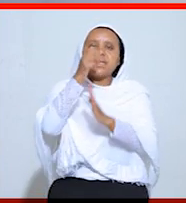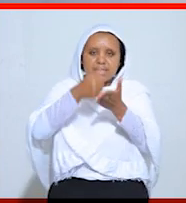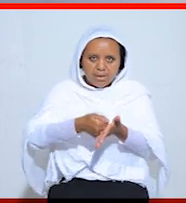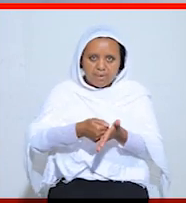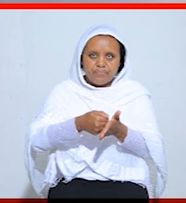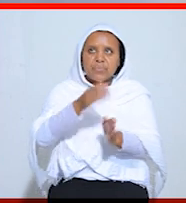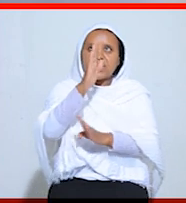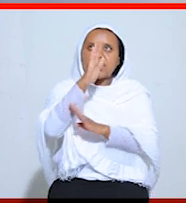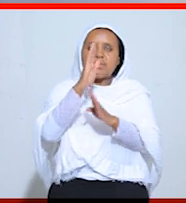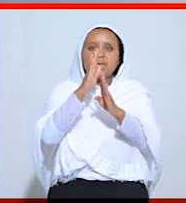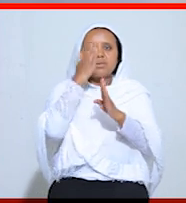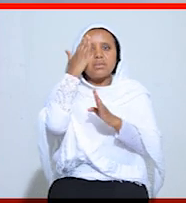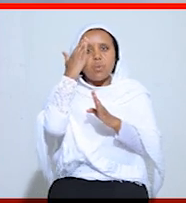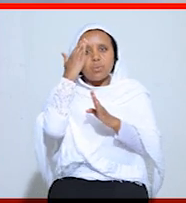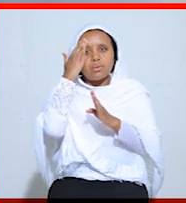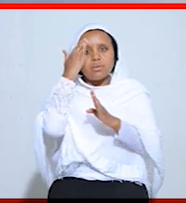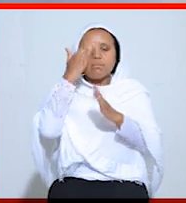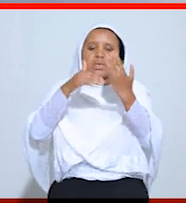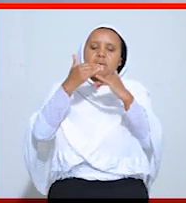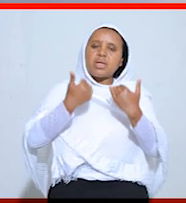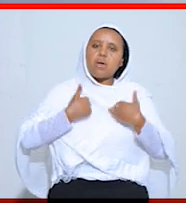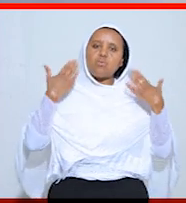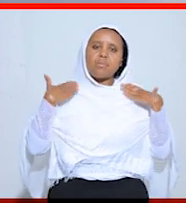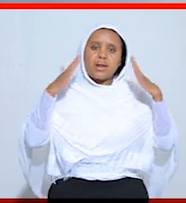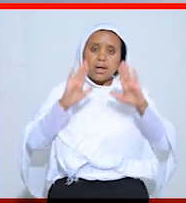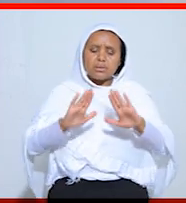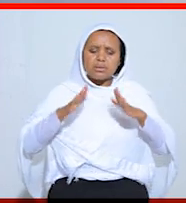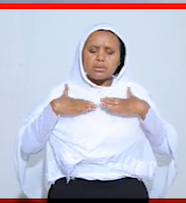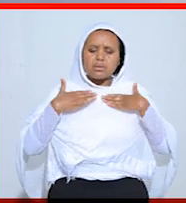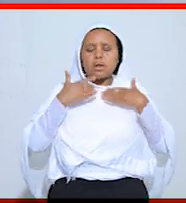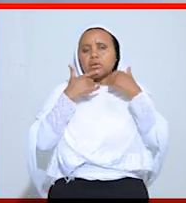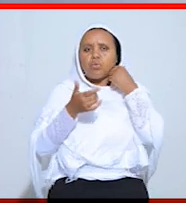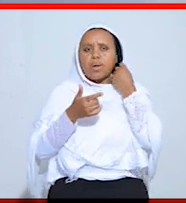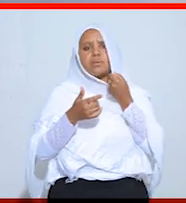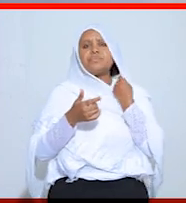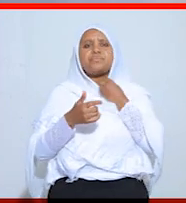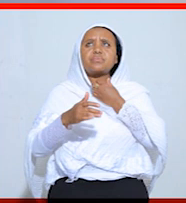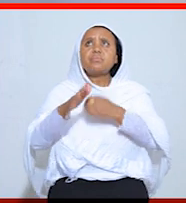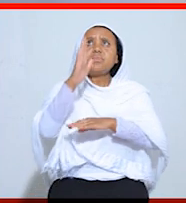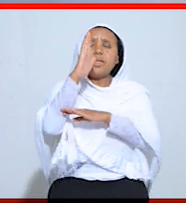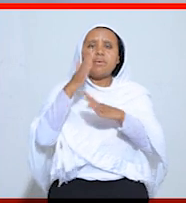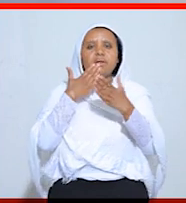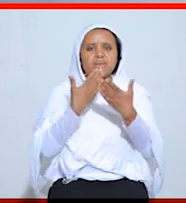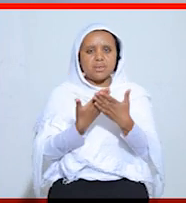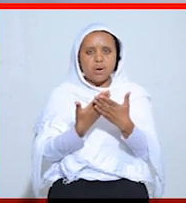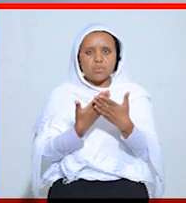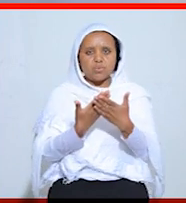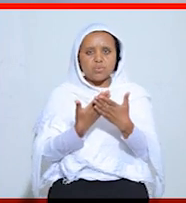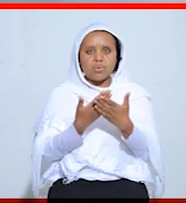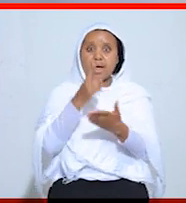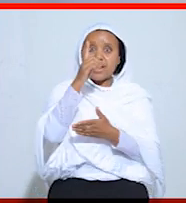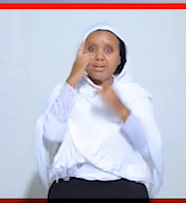እግዚአብሔር ሲጸና እግዚአብሔርን ሲያውቅ በሰማይ ያሉ መላእክት ደስ ይላቸዋል፣ እግዚአብሔርን